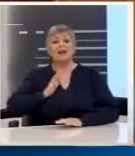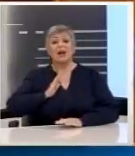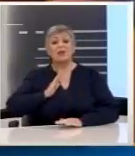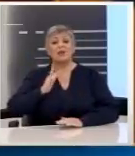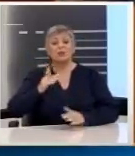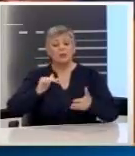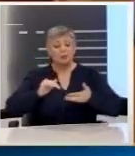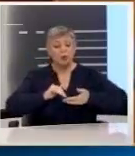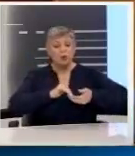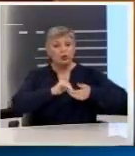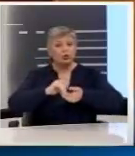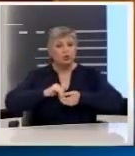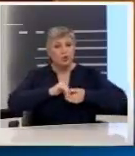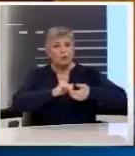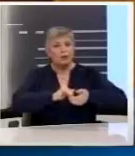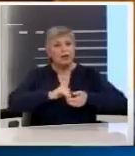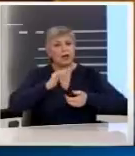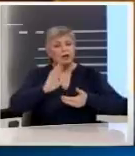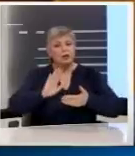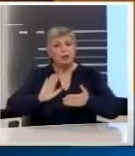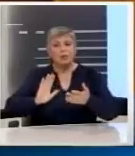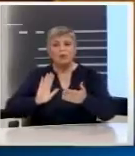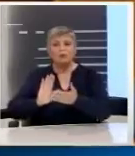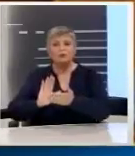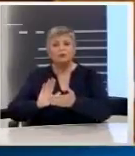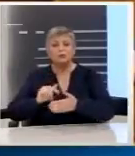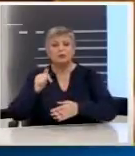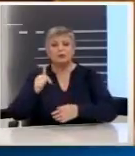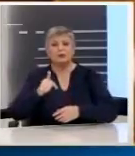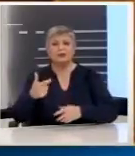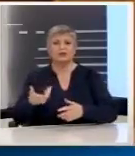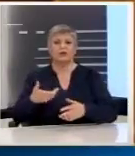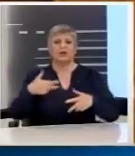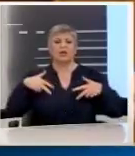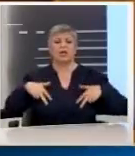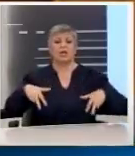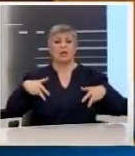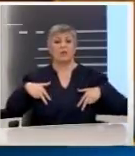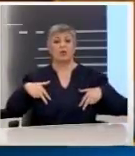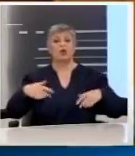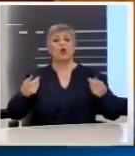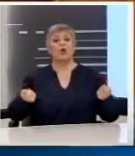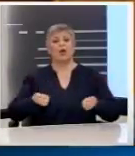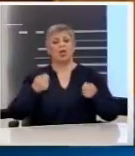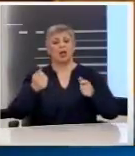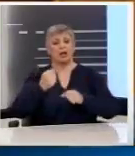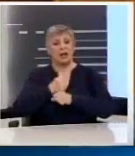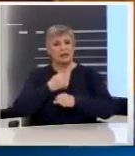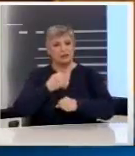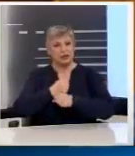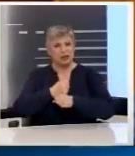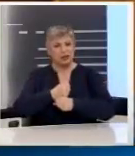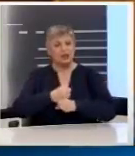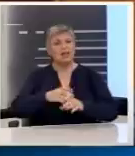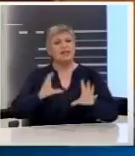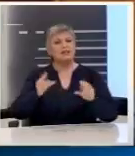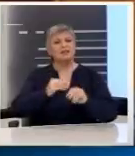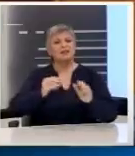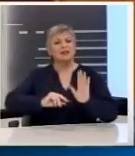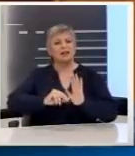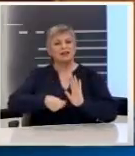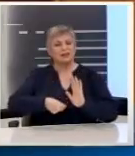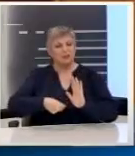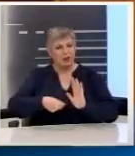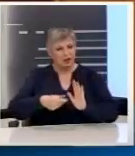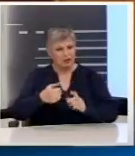με το νομοσχέδιο του Υπουργείου Εργασίας πριν λίγες εβδομάδες που εσείς το καταψηφίσατε. Ο νόμος για τον